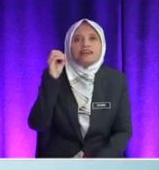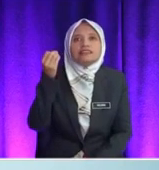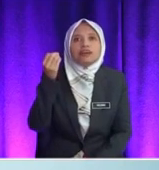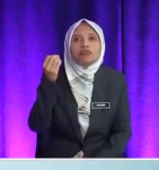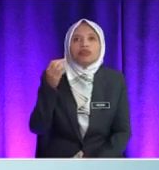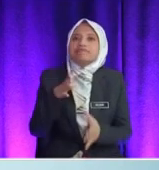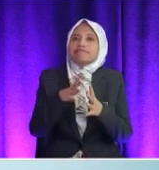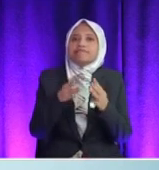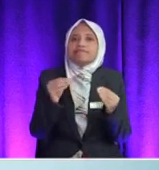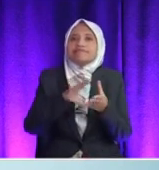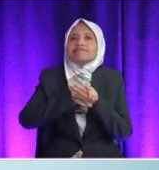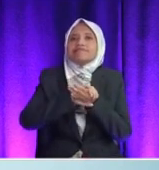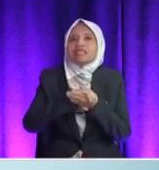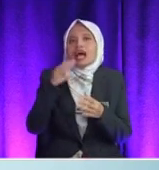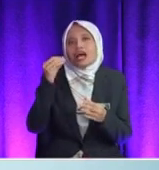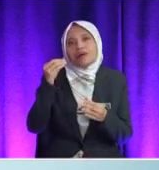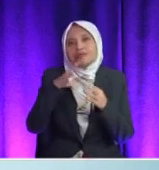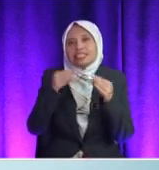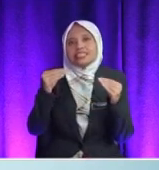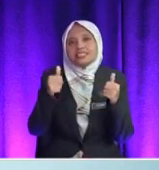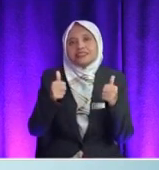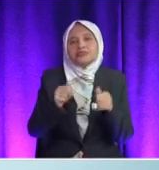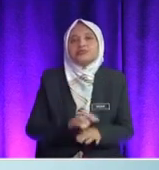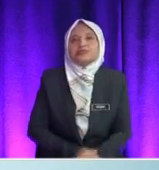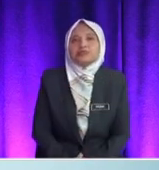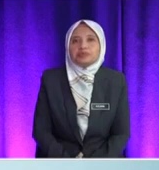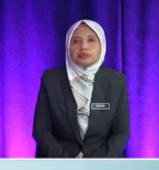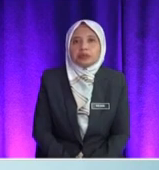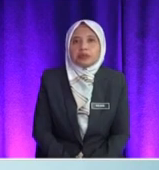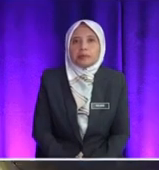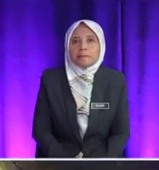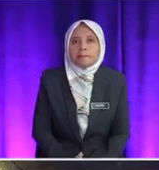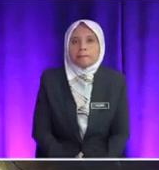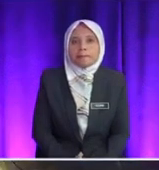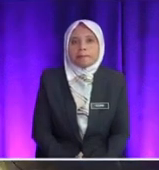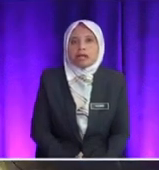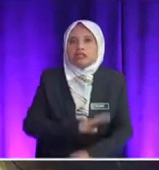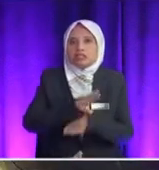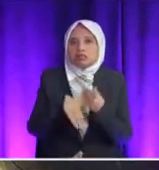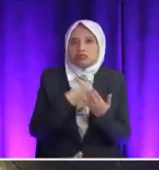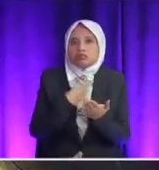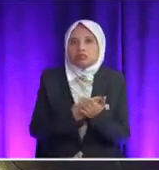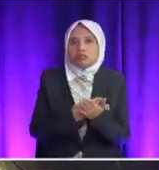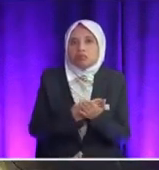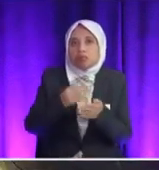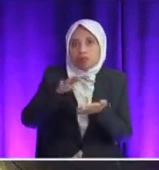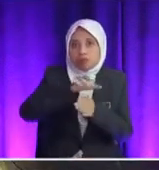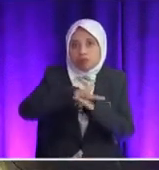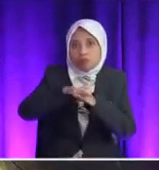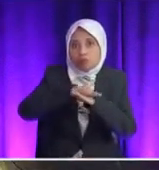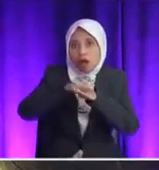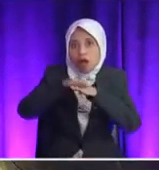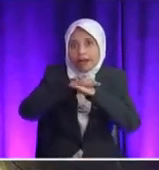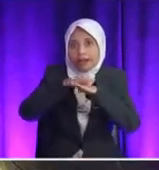permukaan saudara youbg berbaik sedikit ada sentuh ke semua jenis permukaan Jadi